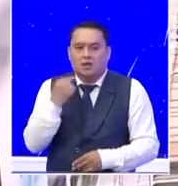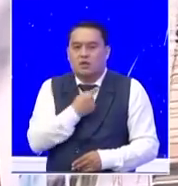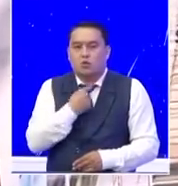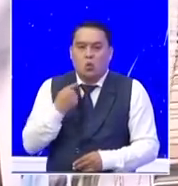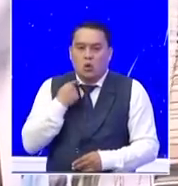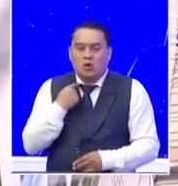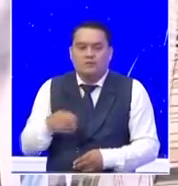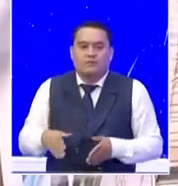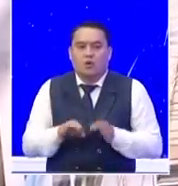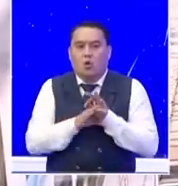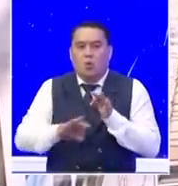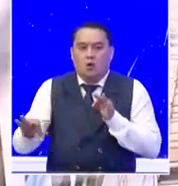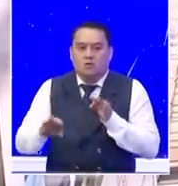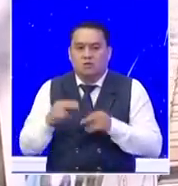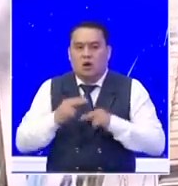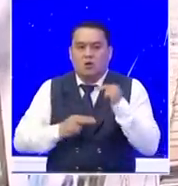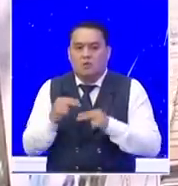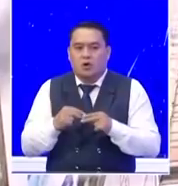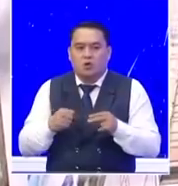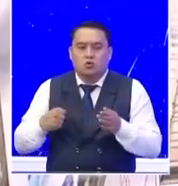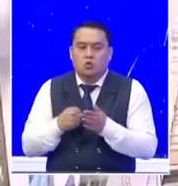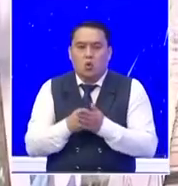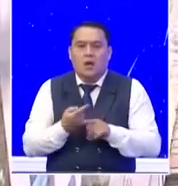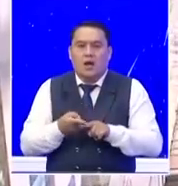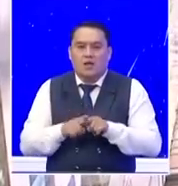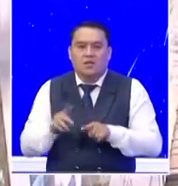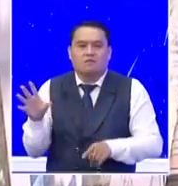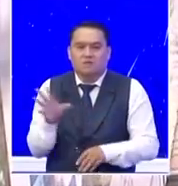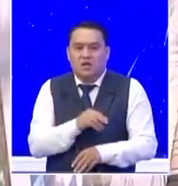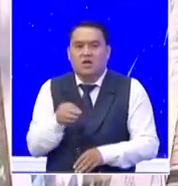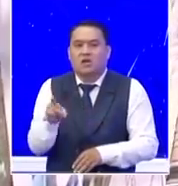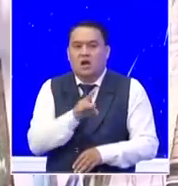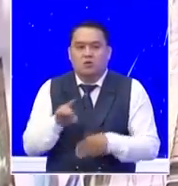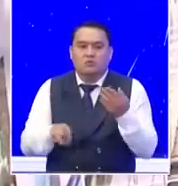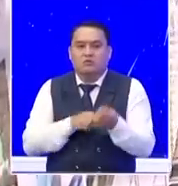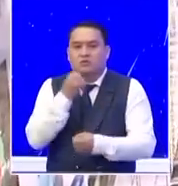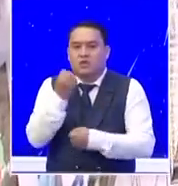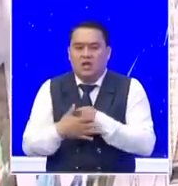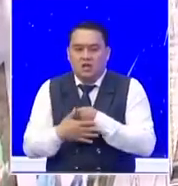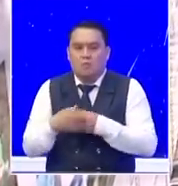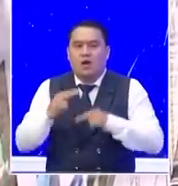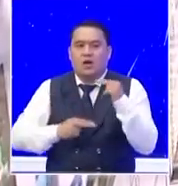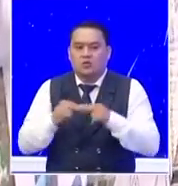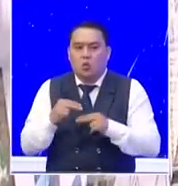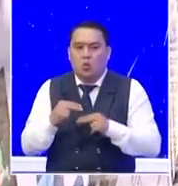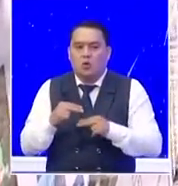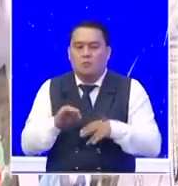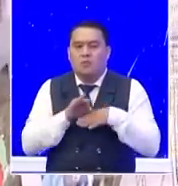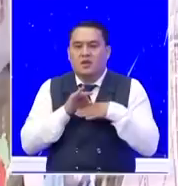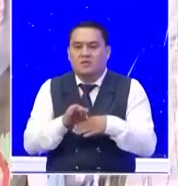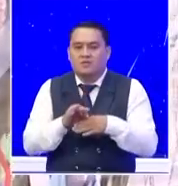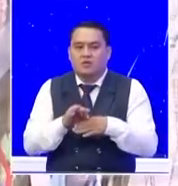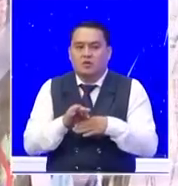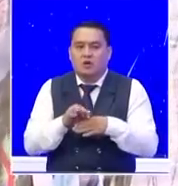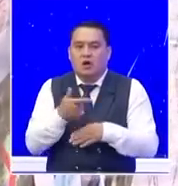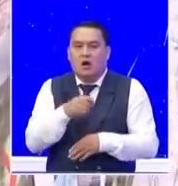Алматы-Талдыкурган, магистральный газопровод со строительством. Кроме этого, все районные центры, построенные агрессы, подведены под